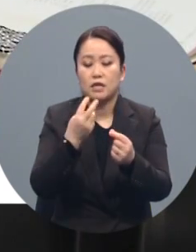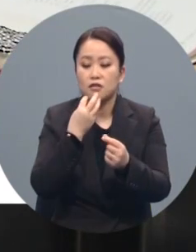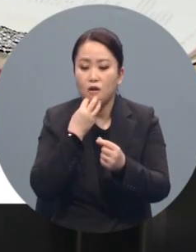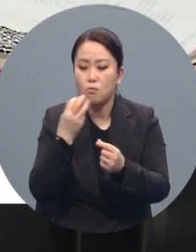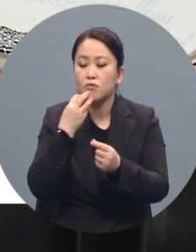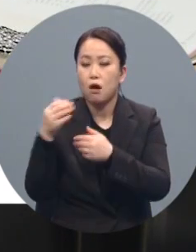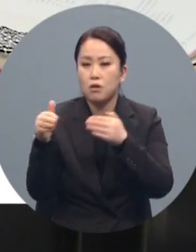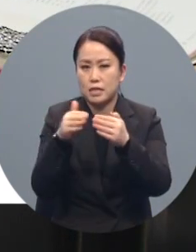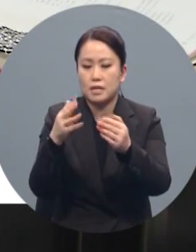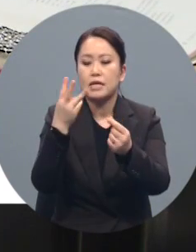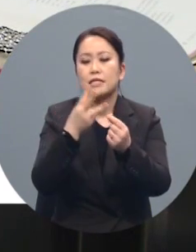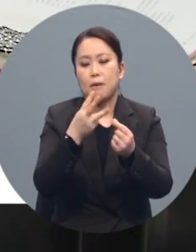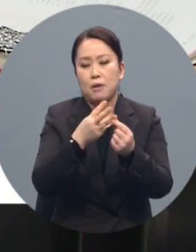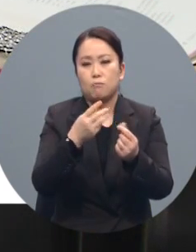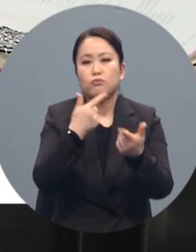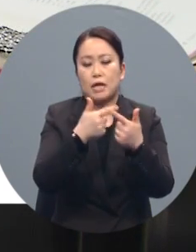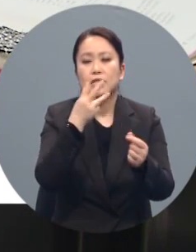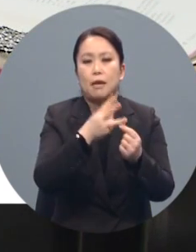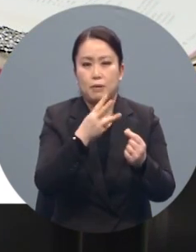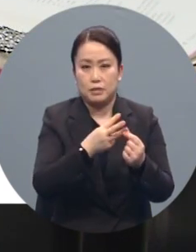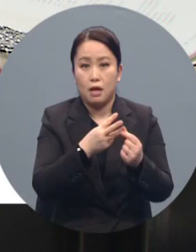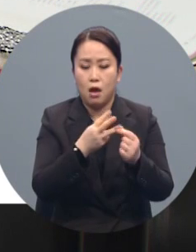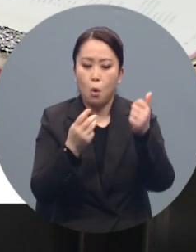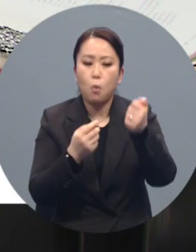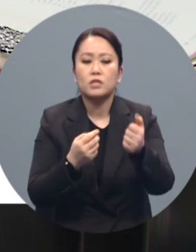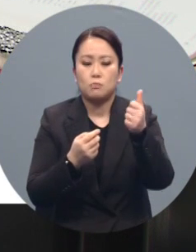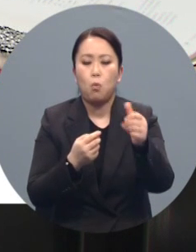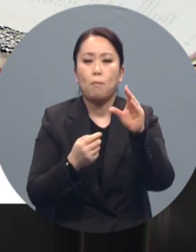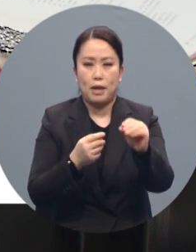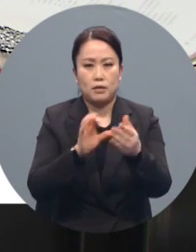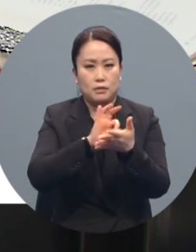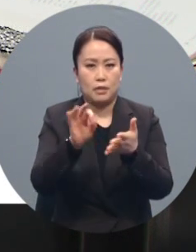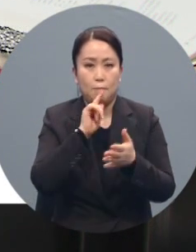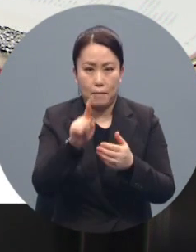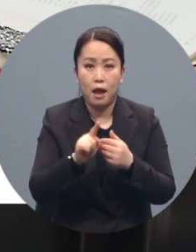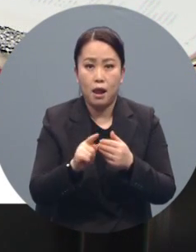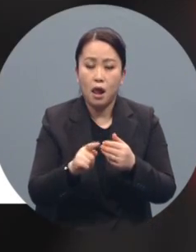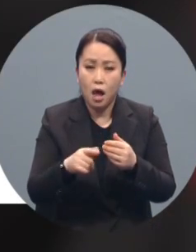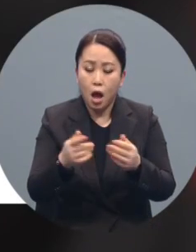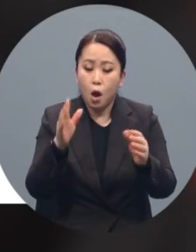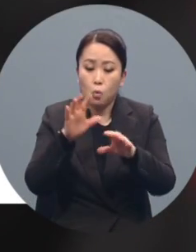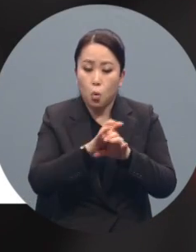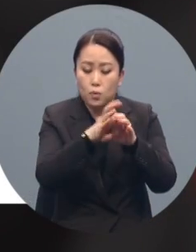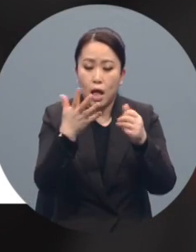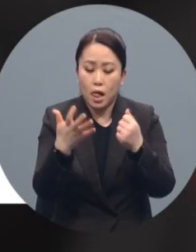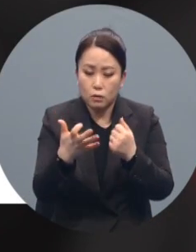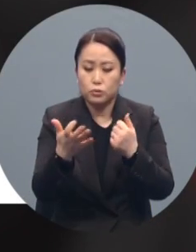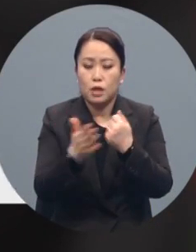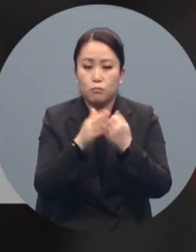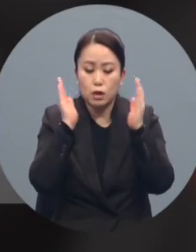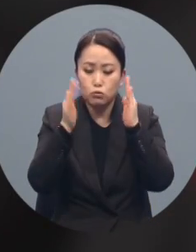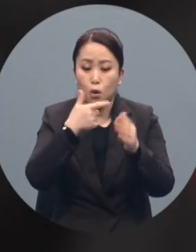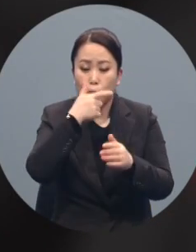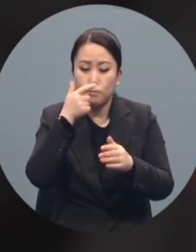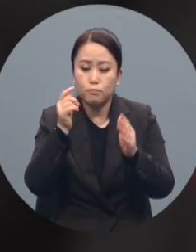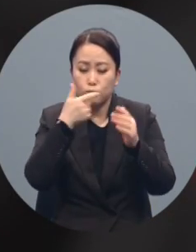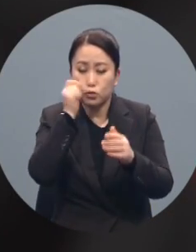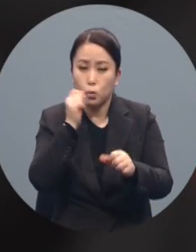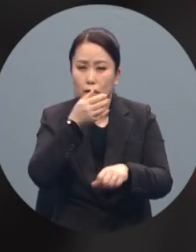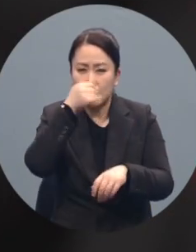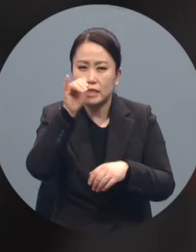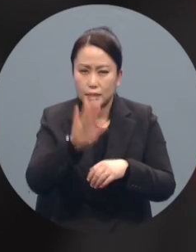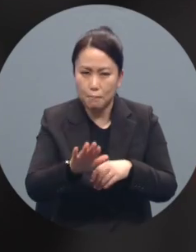기록했습니다 교육청은 코로 날 그로 인한 학습 결손 영향도 있겠지만 수능 중심의 정시 무즙 확대도